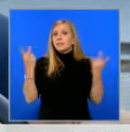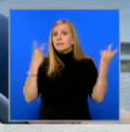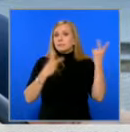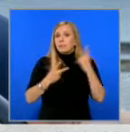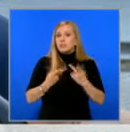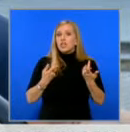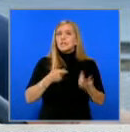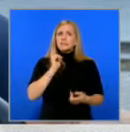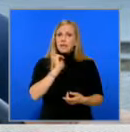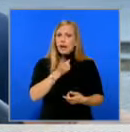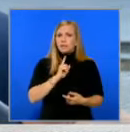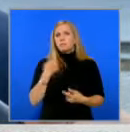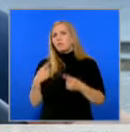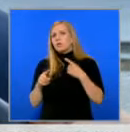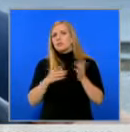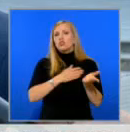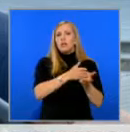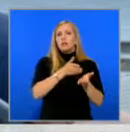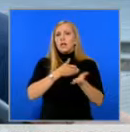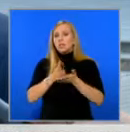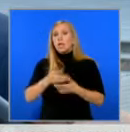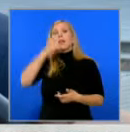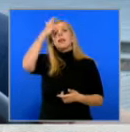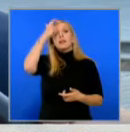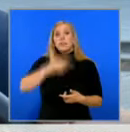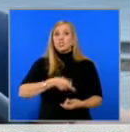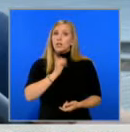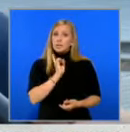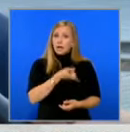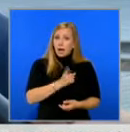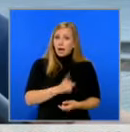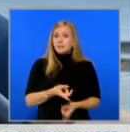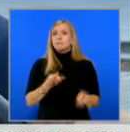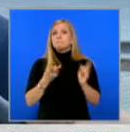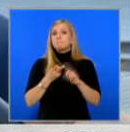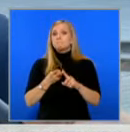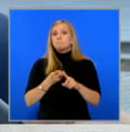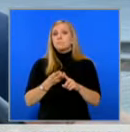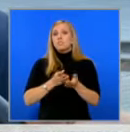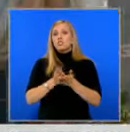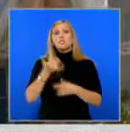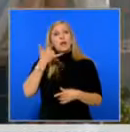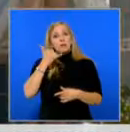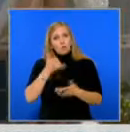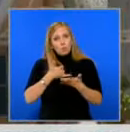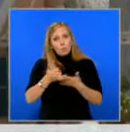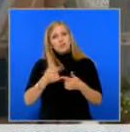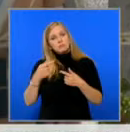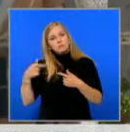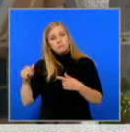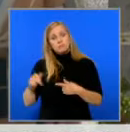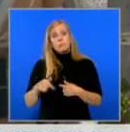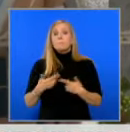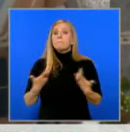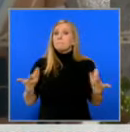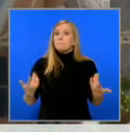отправени по различен начин като става въпрос за лично отправения закани отправения закани чрез телефонни обаждания по данни на